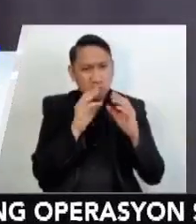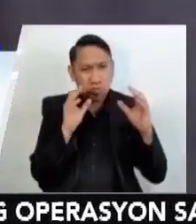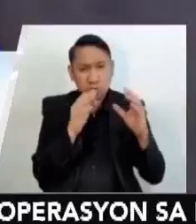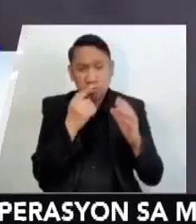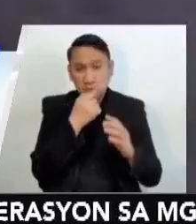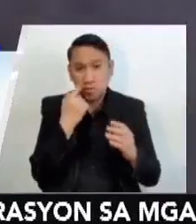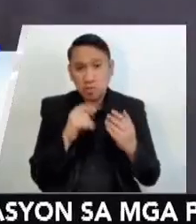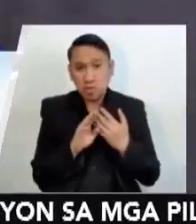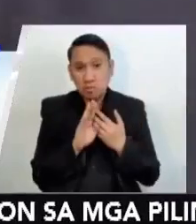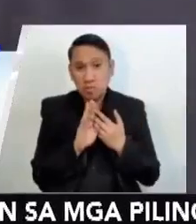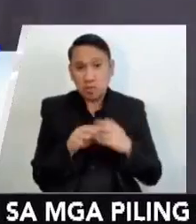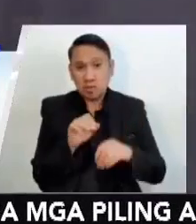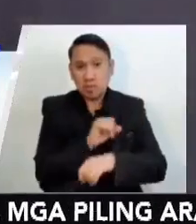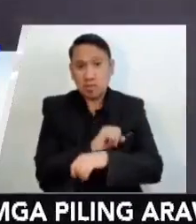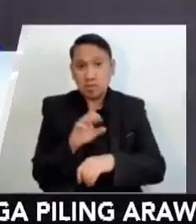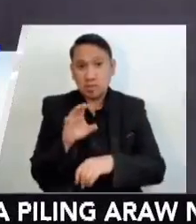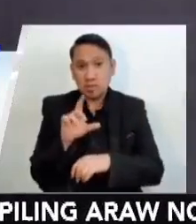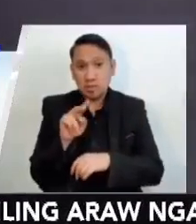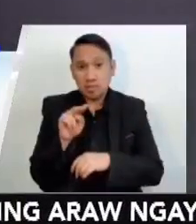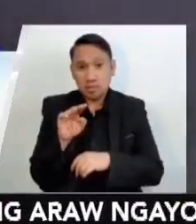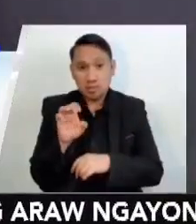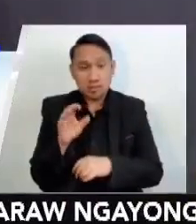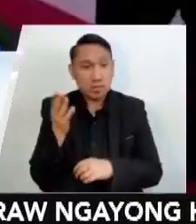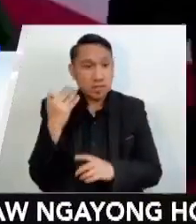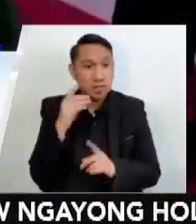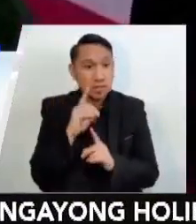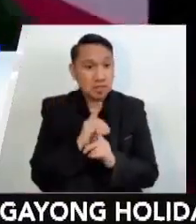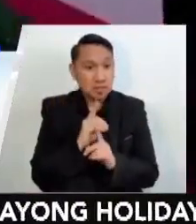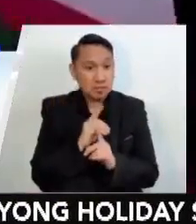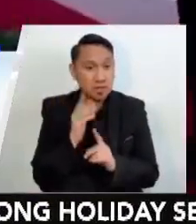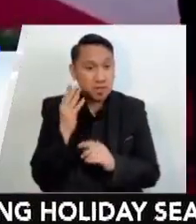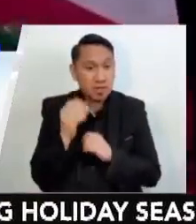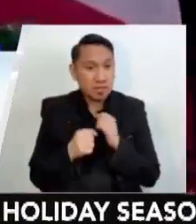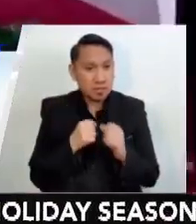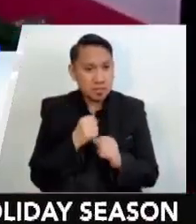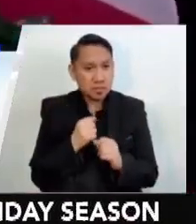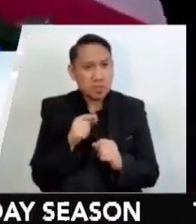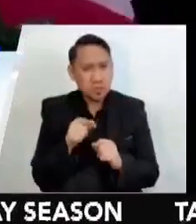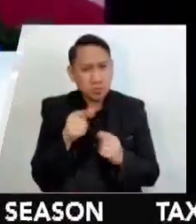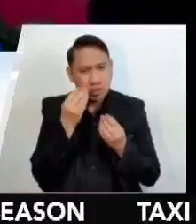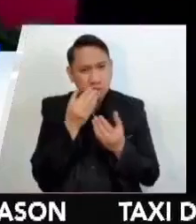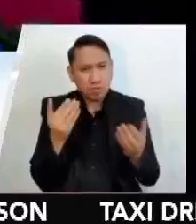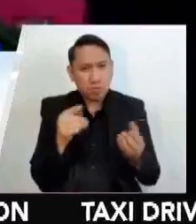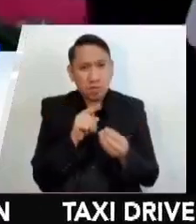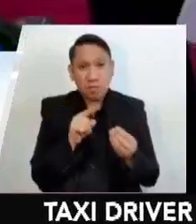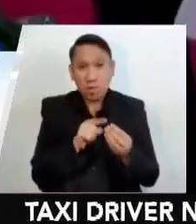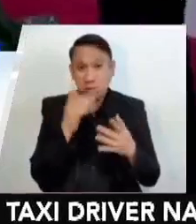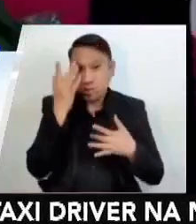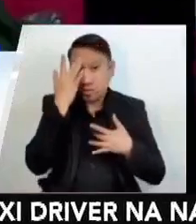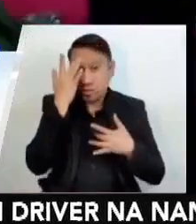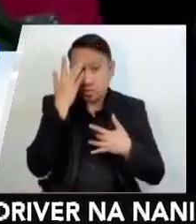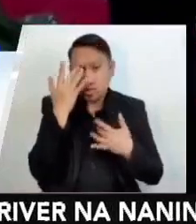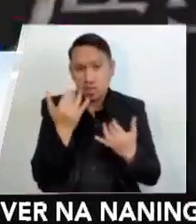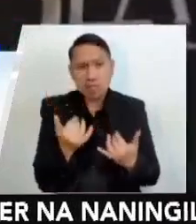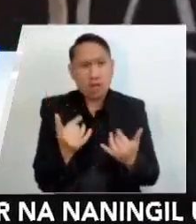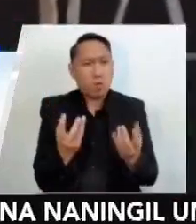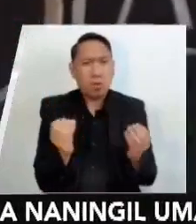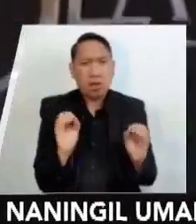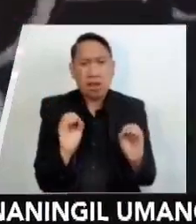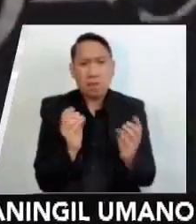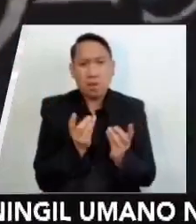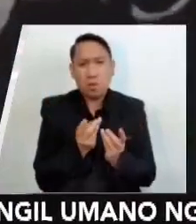C December last year i-reveal ni Cel ang kanyang rare condition Sa ngayon wala pa ring lunas para sa stiff person